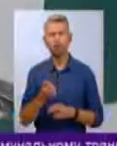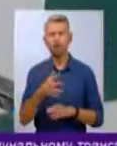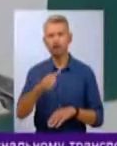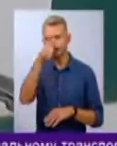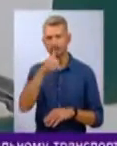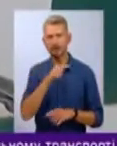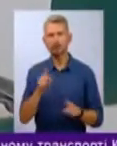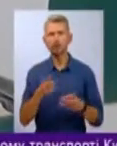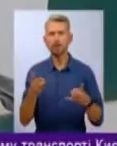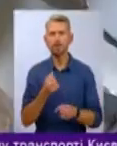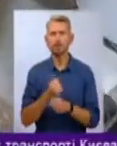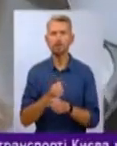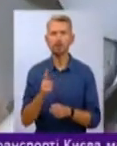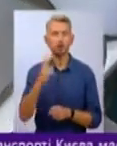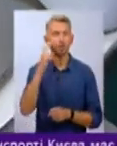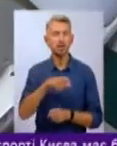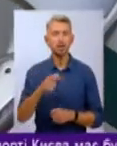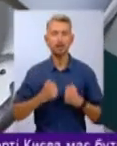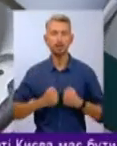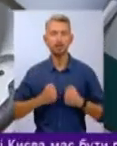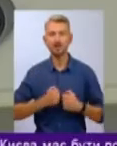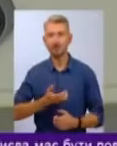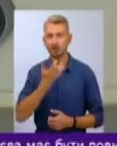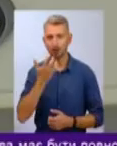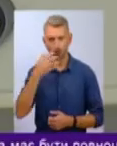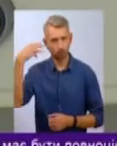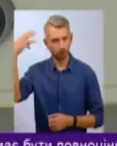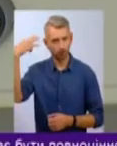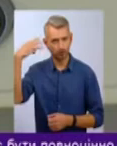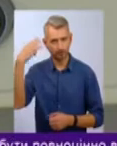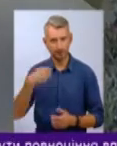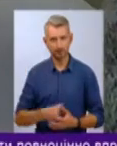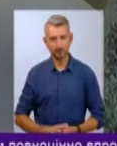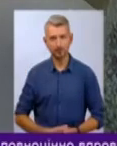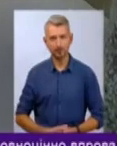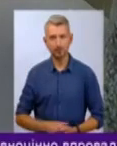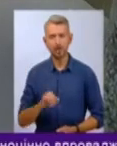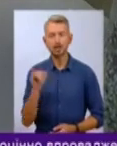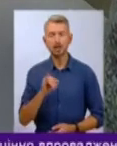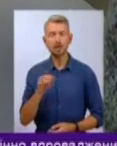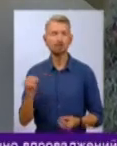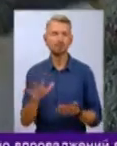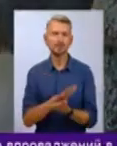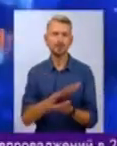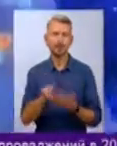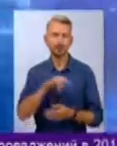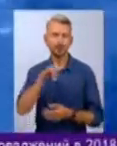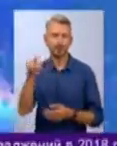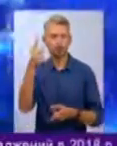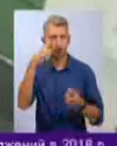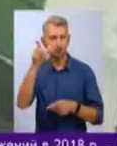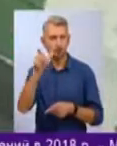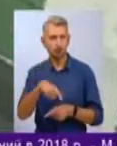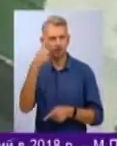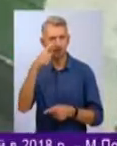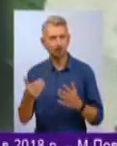треба зробити, аби кияни милися у теплому душі. І зайцем у небо дотепний чоловік вигадав новий